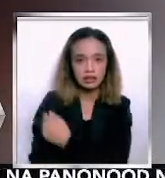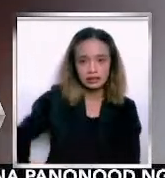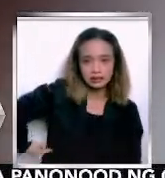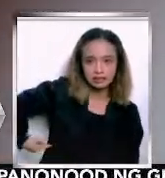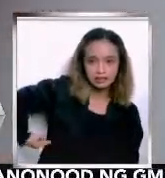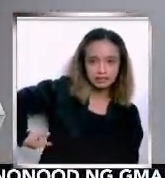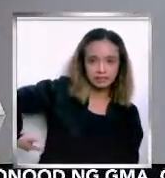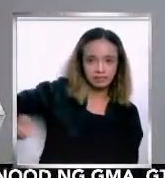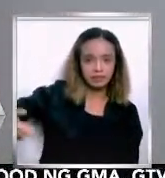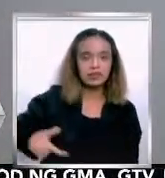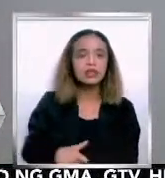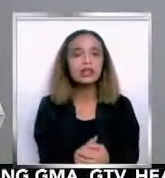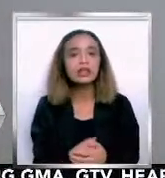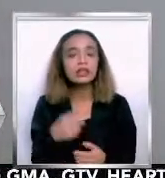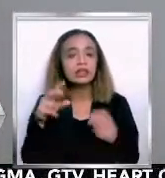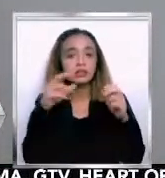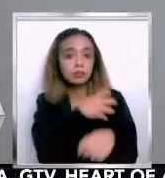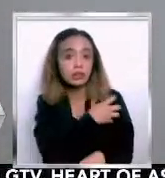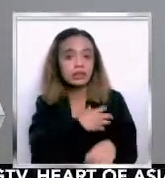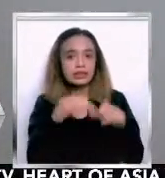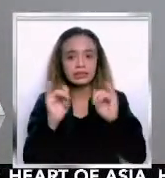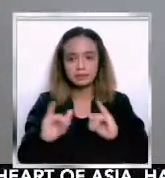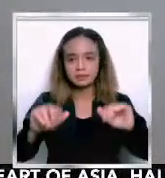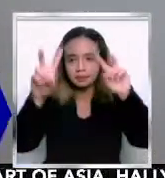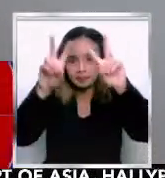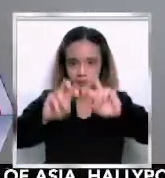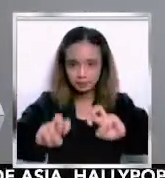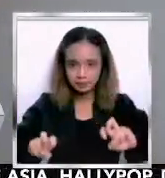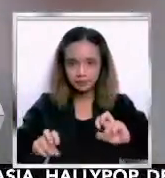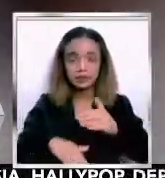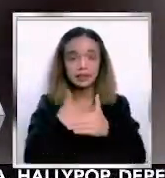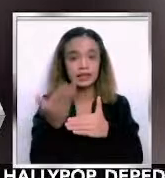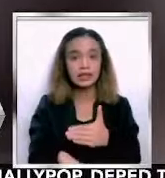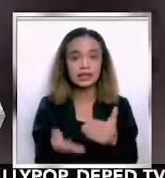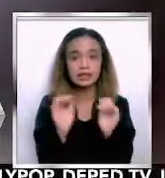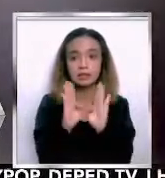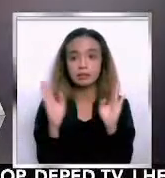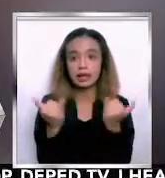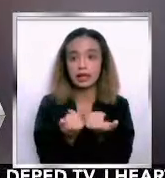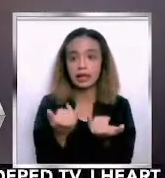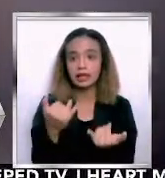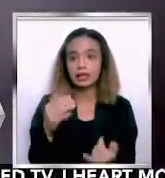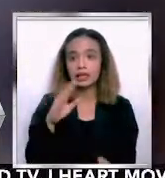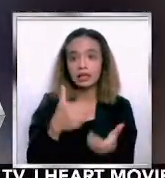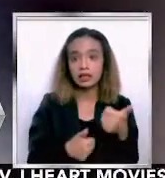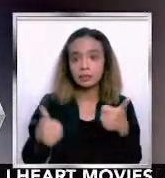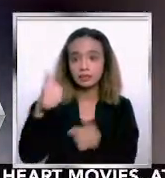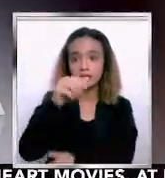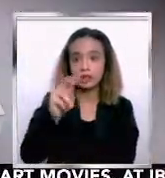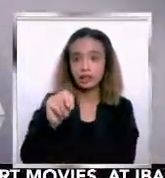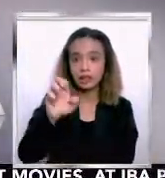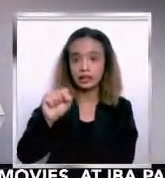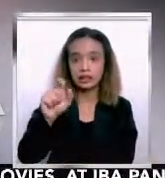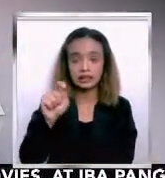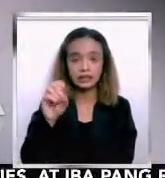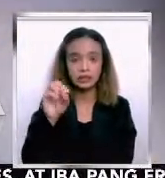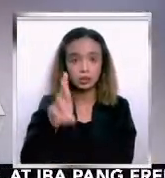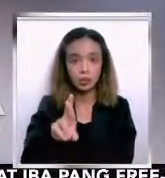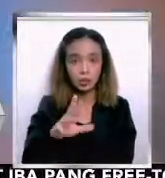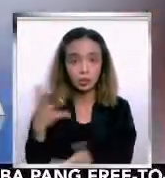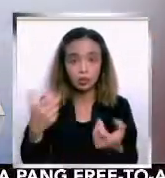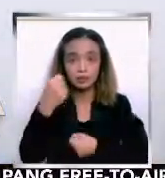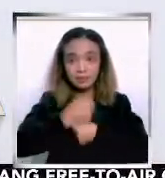Inimbisigahan pa ng pulisya ang insidente. Kritikal naman si Kapitan Nestor Rabara ng barangay Lower Glad sa Midsayap, Cotabato